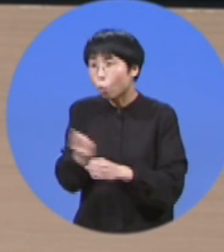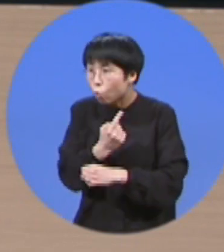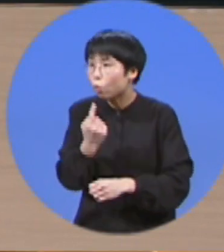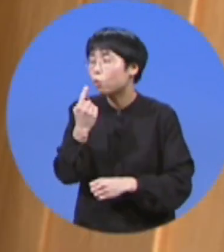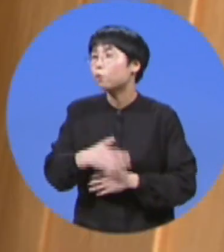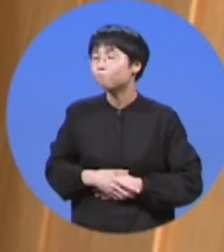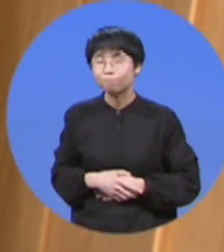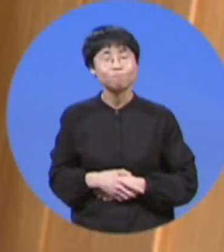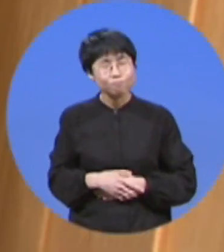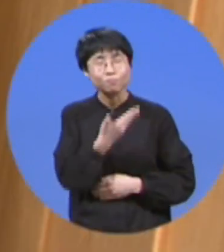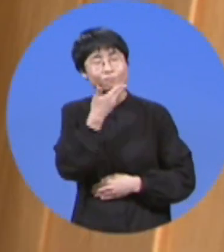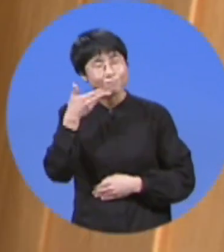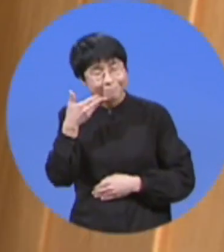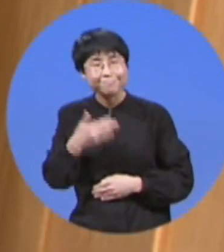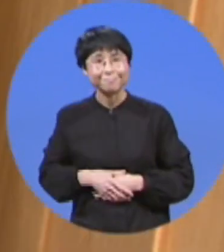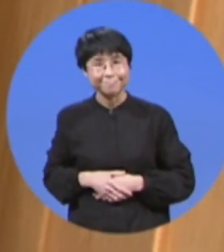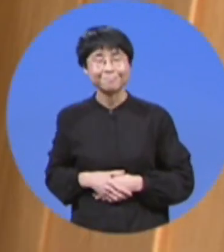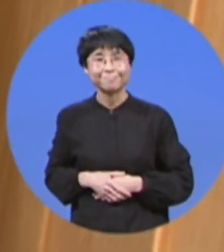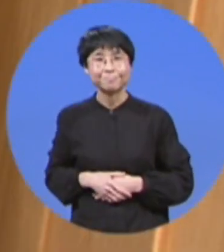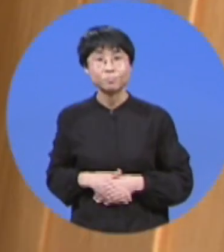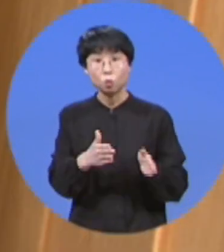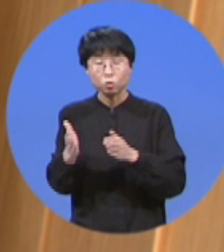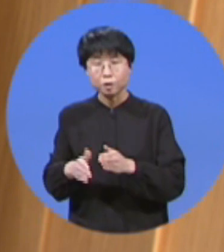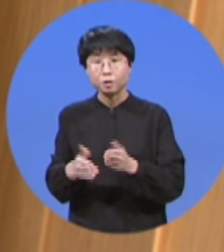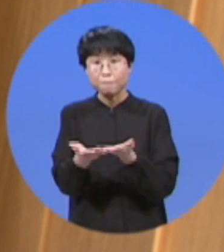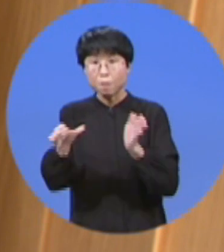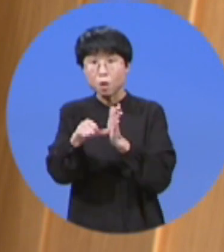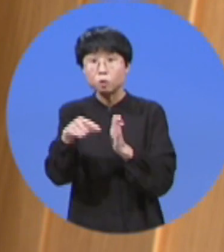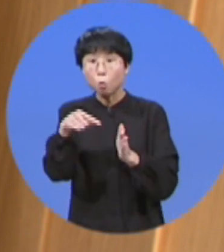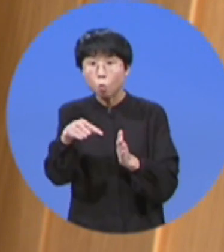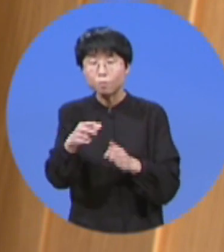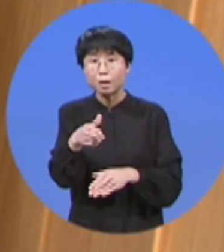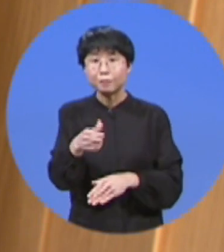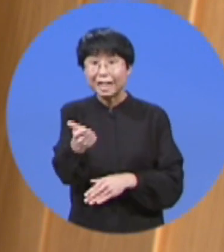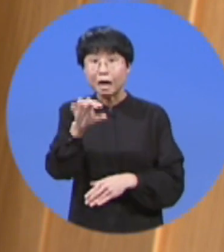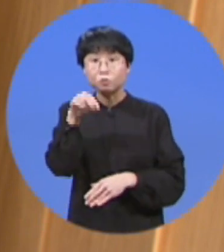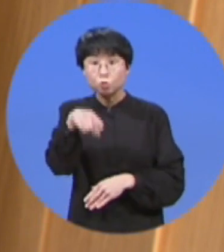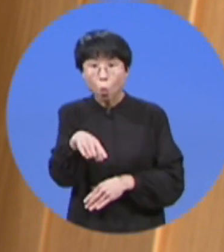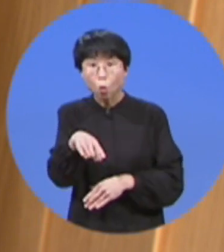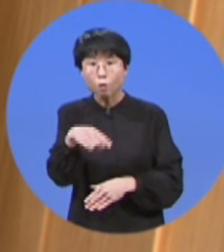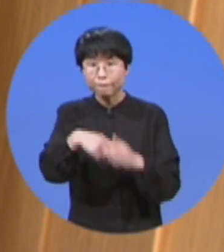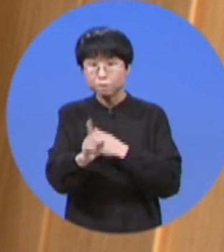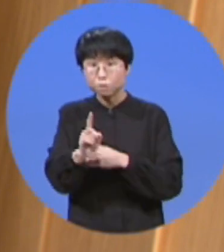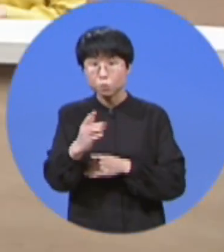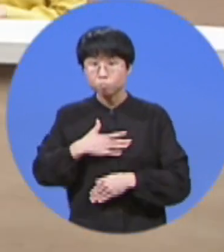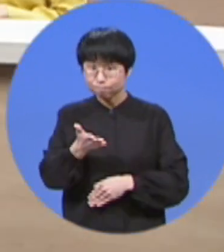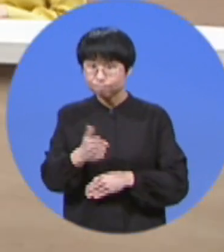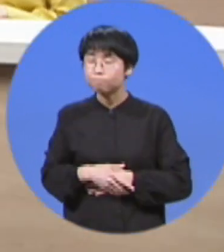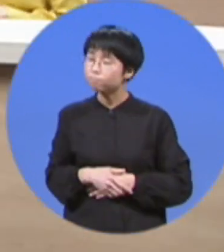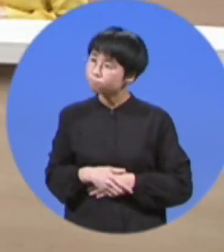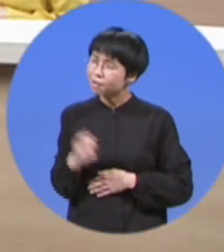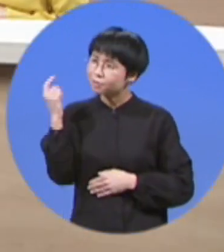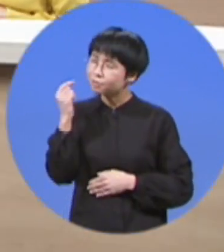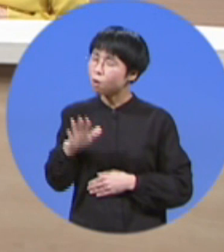した。 はい、美味しかったです。ところで店名にも入っているタッソとはどういう意味だか分かりますか。 聞